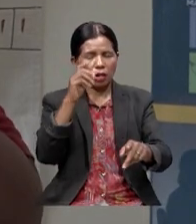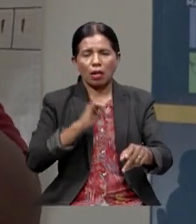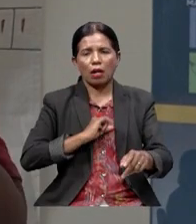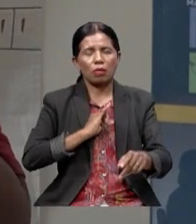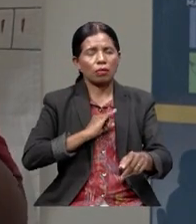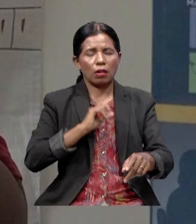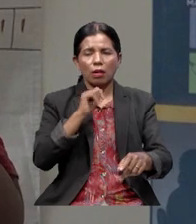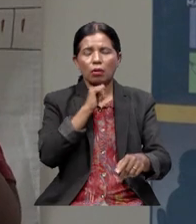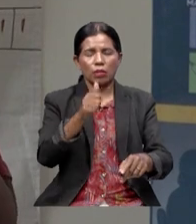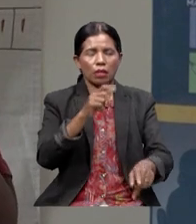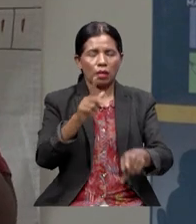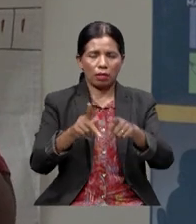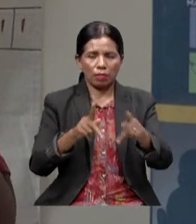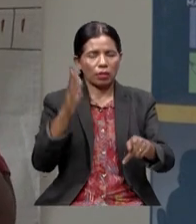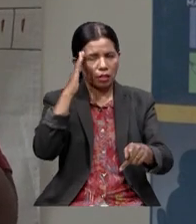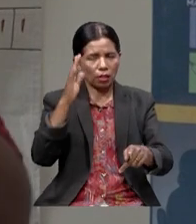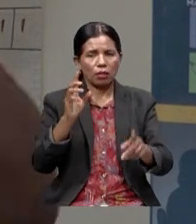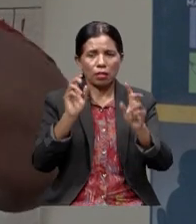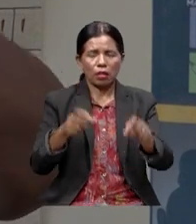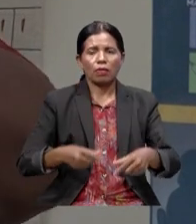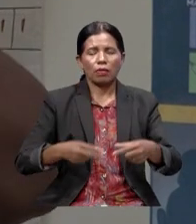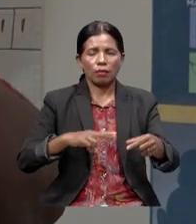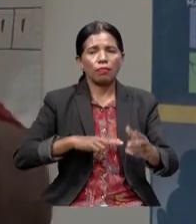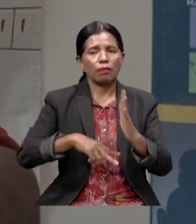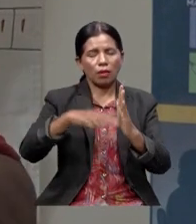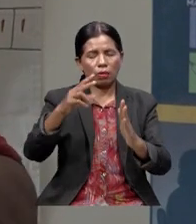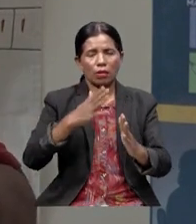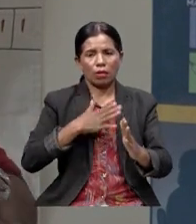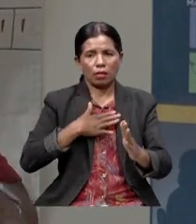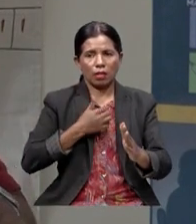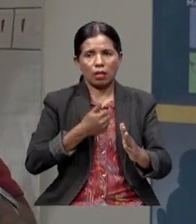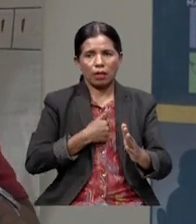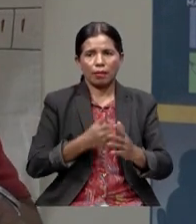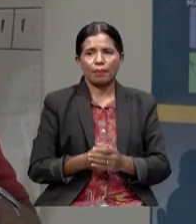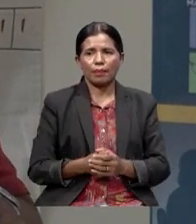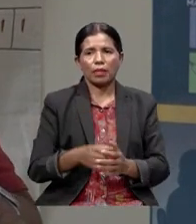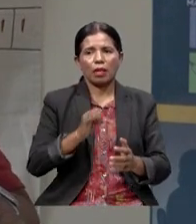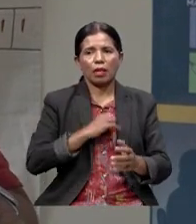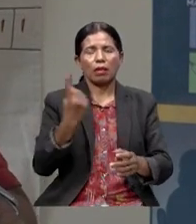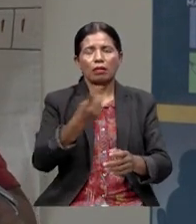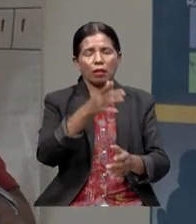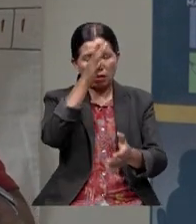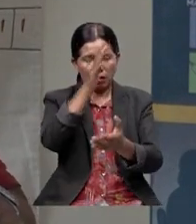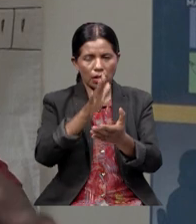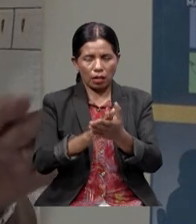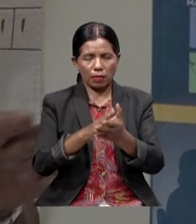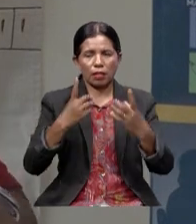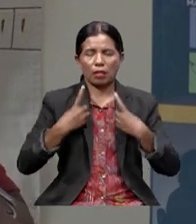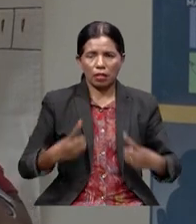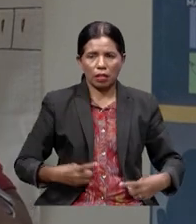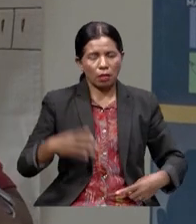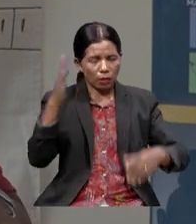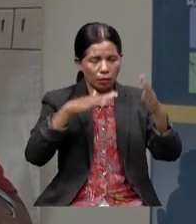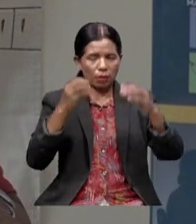fo valor ba hau ne anrasi. Para hau mantenha hau dignidade. Não é mas hau mantenha hau cabe na dignidade. Problema uma